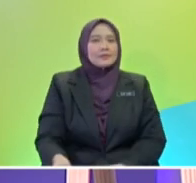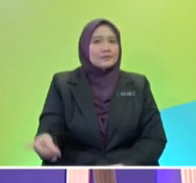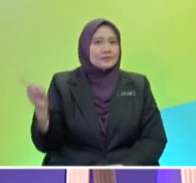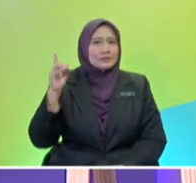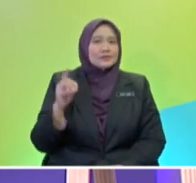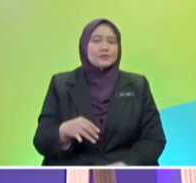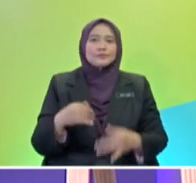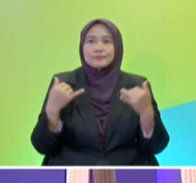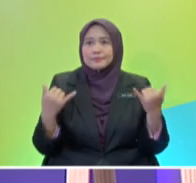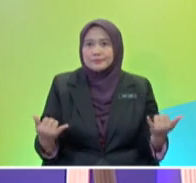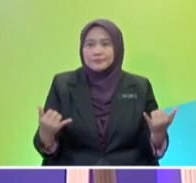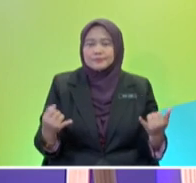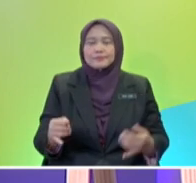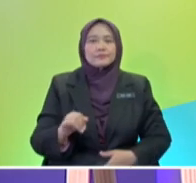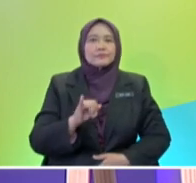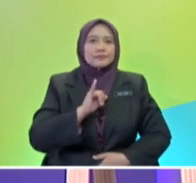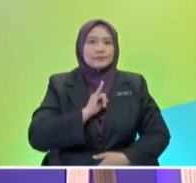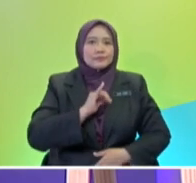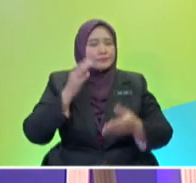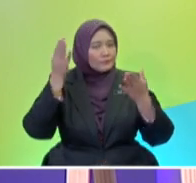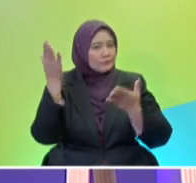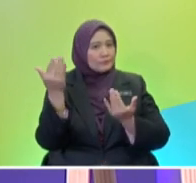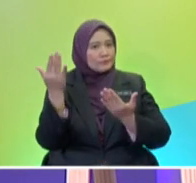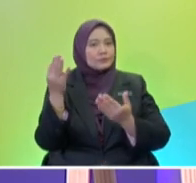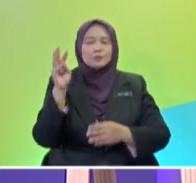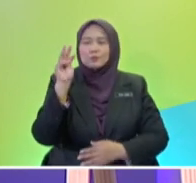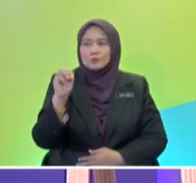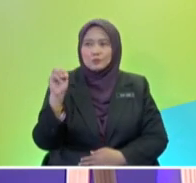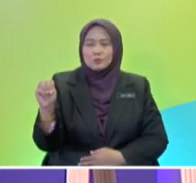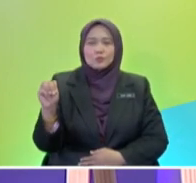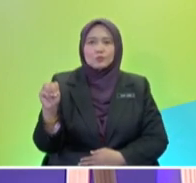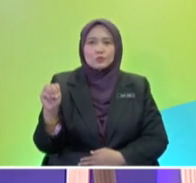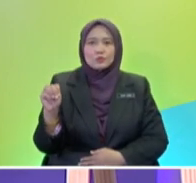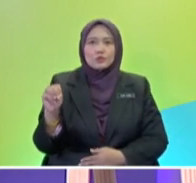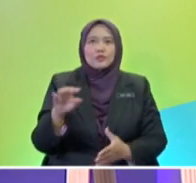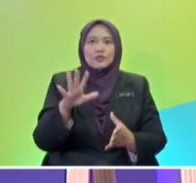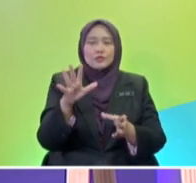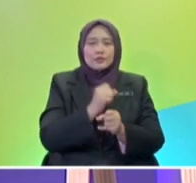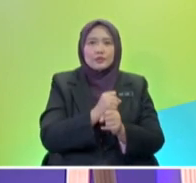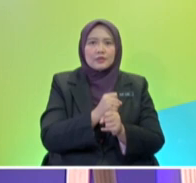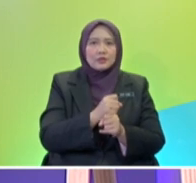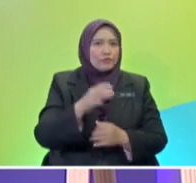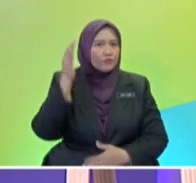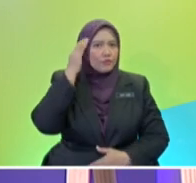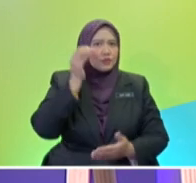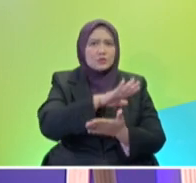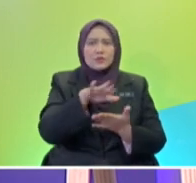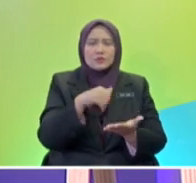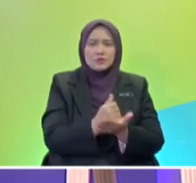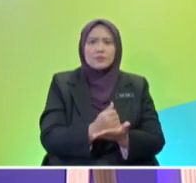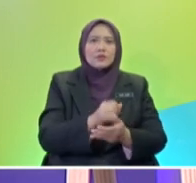sangat-sangat mengharapkan agar murid-murid yang sedang menuntun dapat memahami ke semua 5